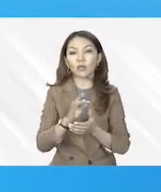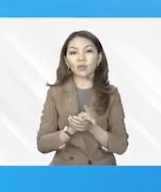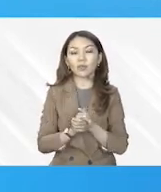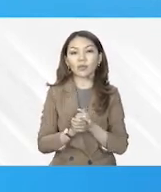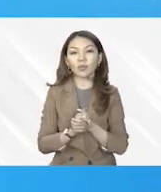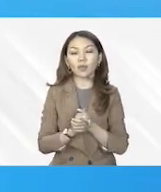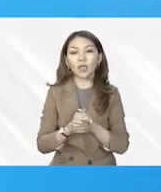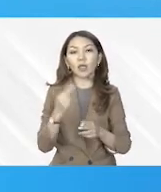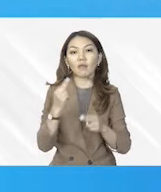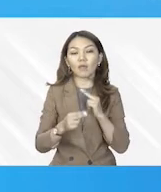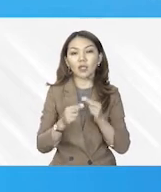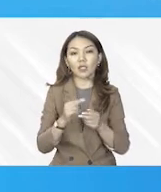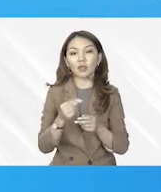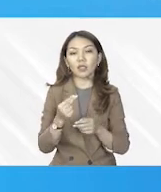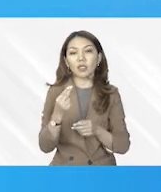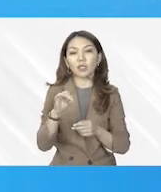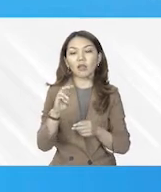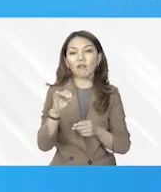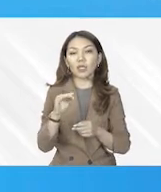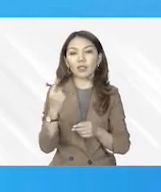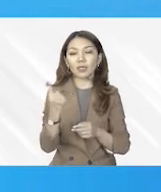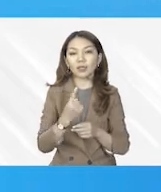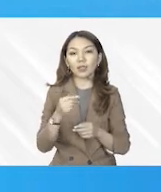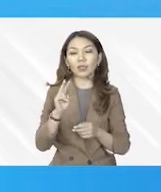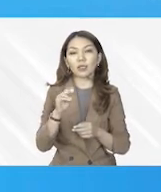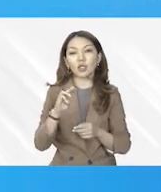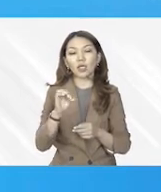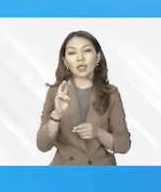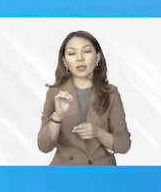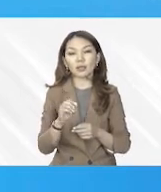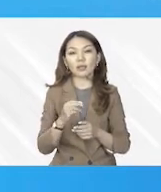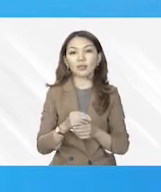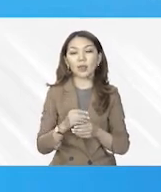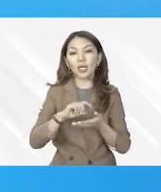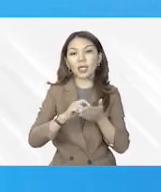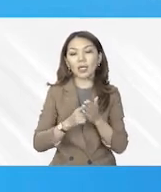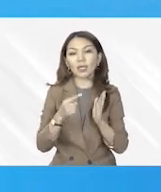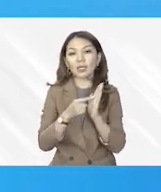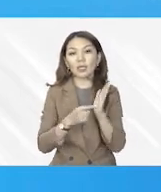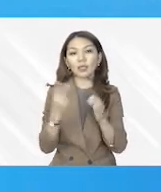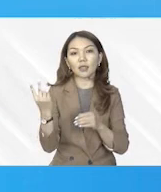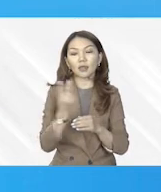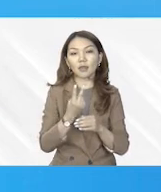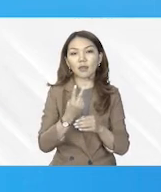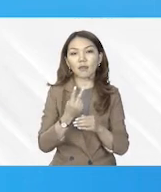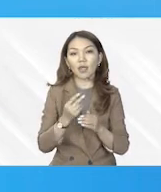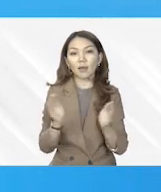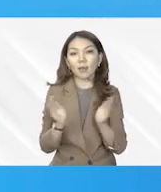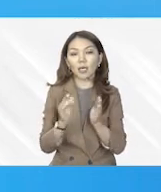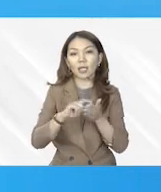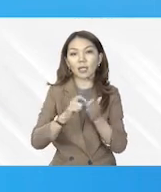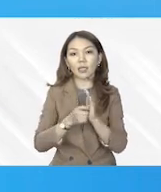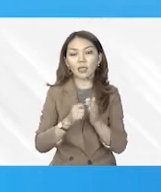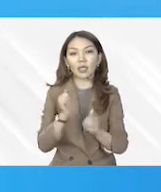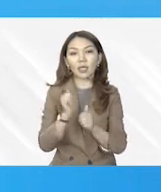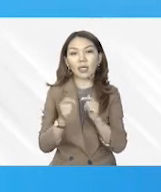1 – это телофаза 1 и цитокинез. В это время клетка делится на две дочерние клетки. Каждая из этих